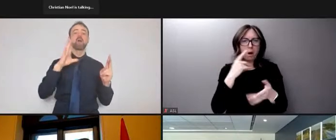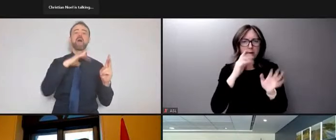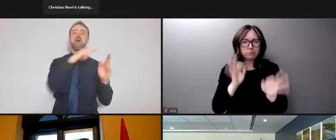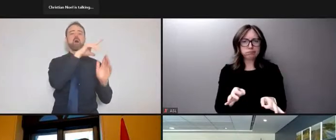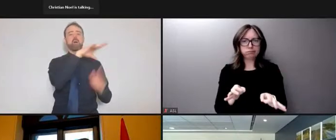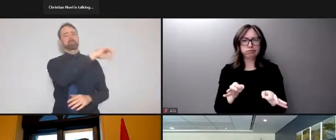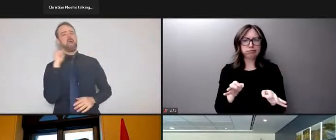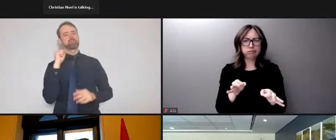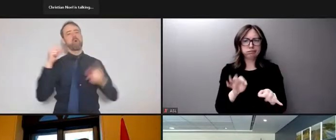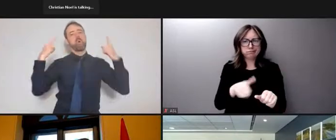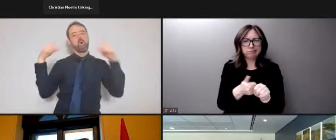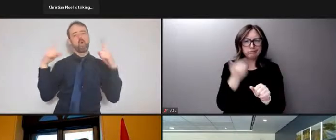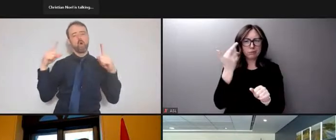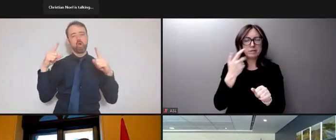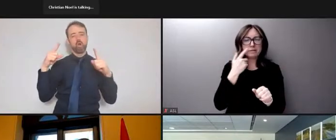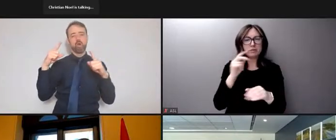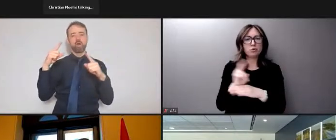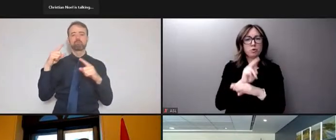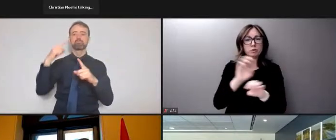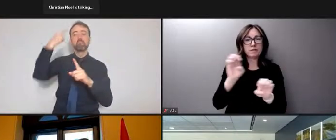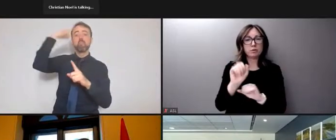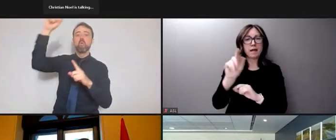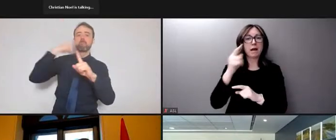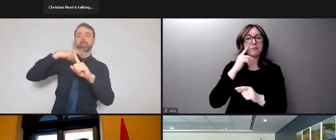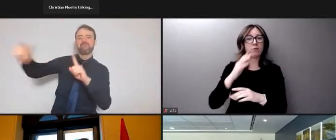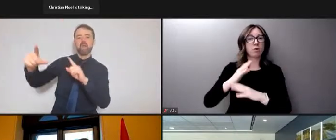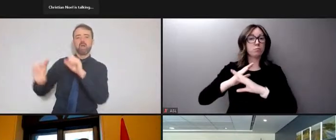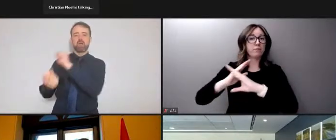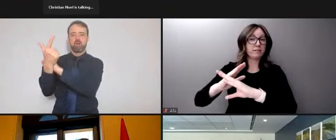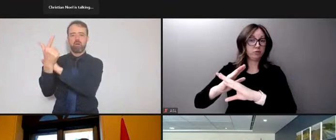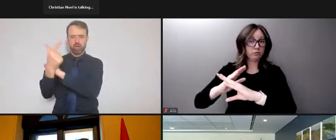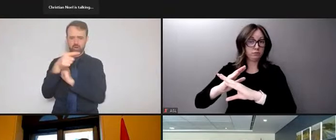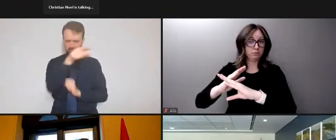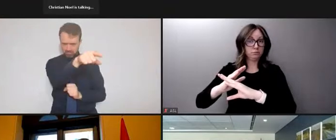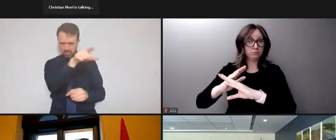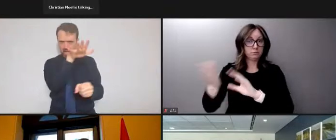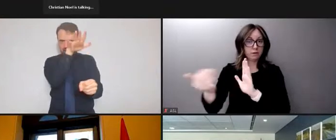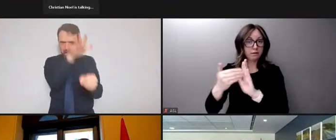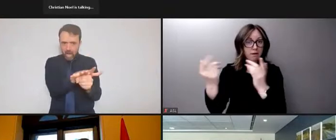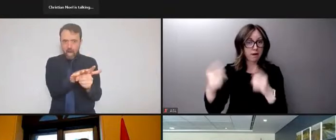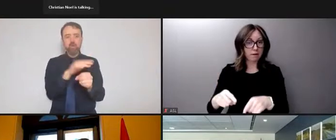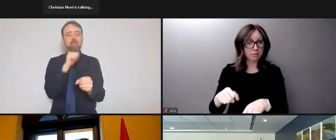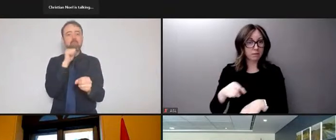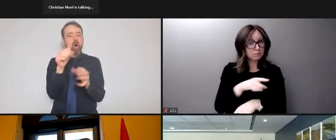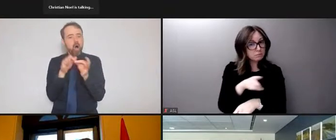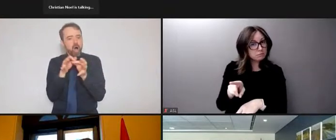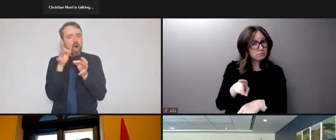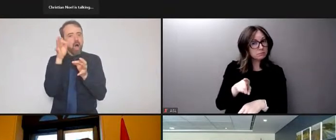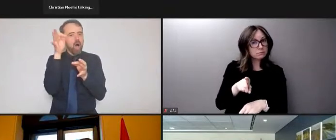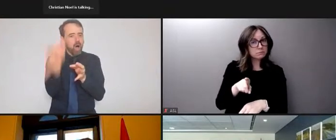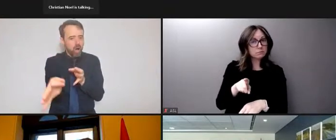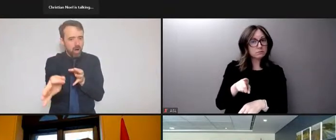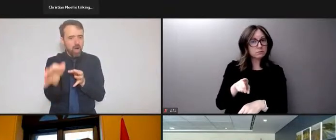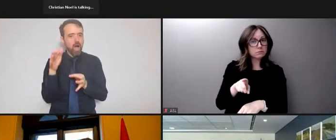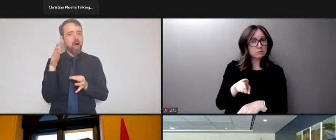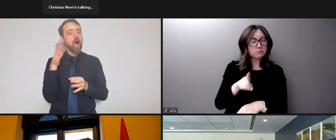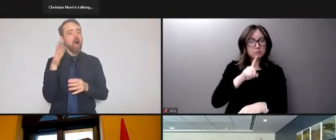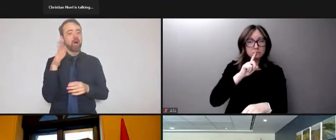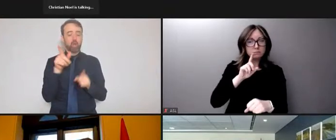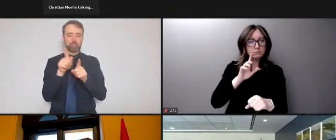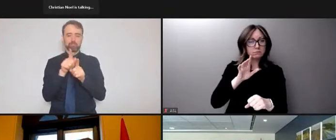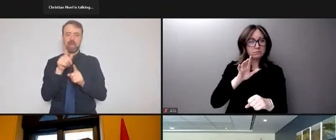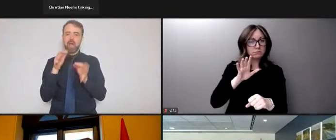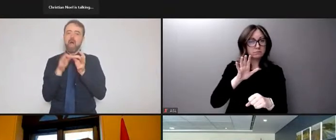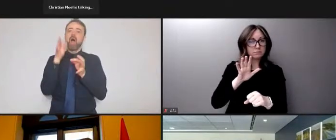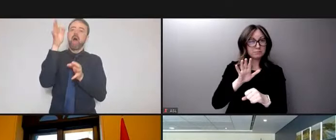Et est-ce que vous vous engagez à ne pas prolonger la loi jusqu'au mois d'avril pendant 60 jours et qu'elle prenne fin après 30 jours?